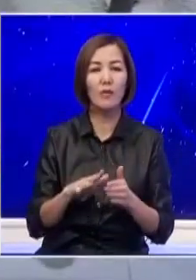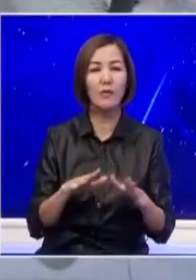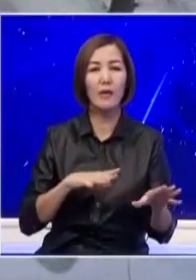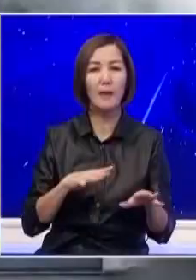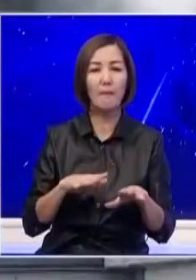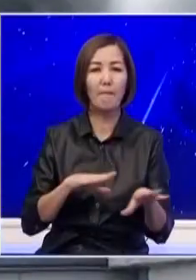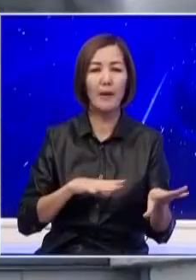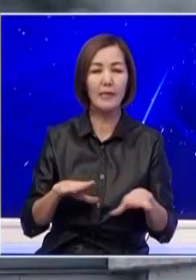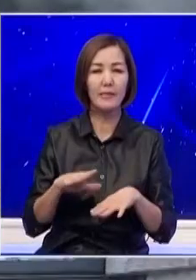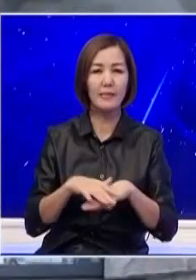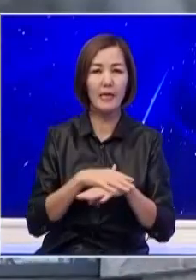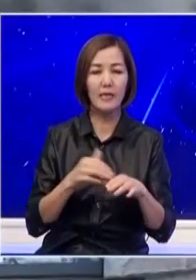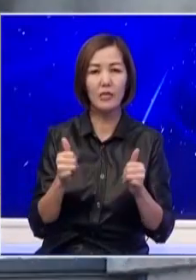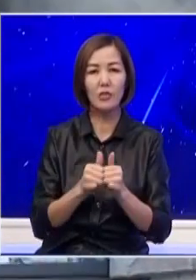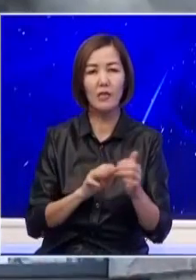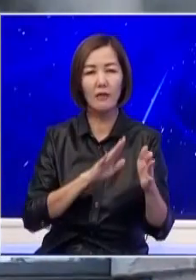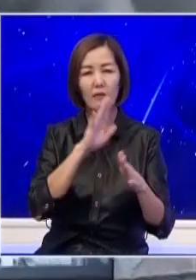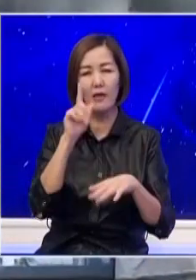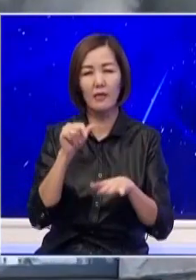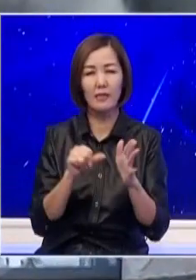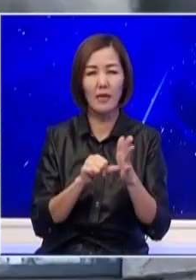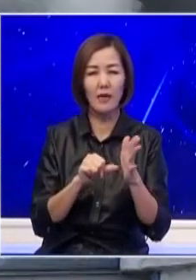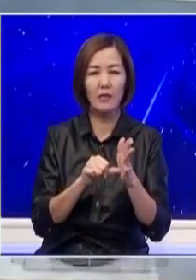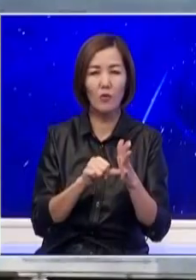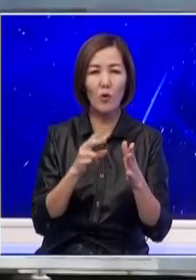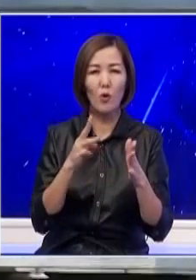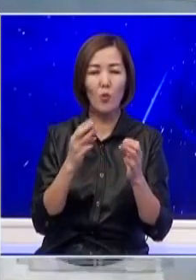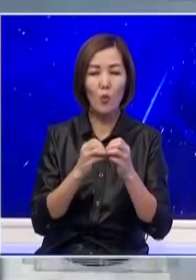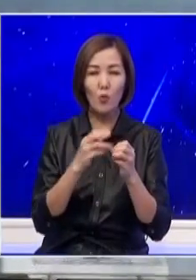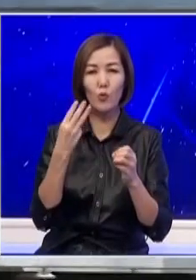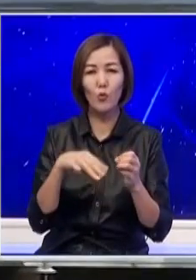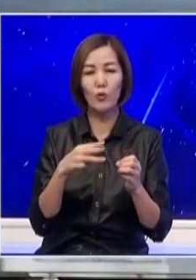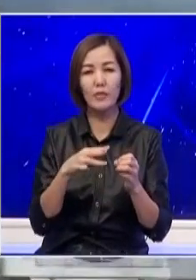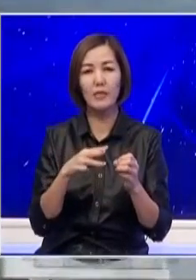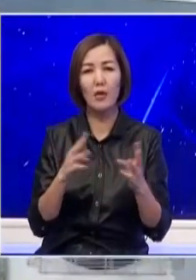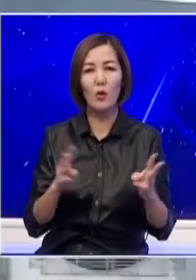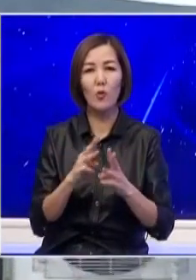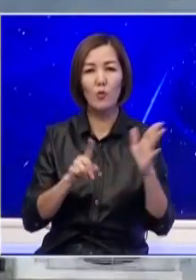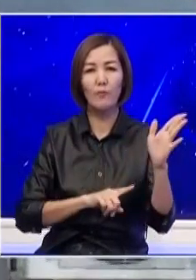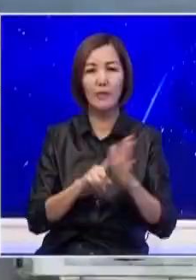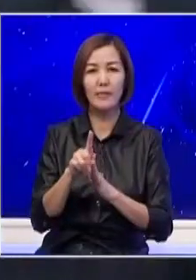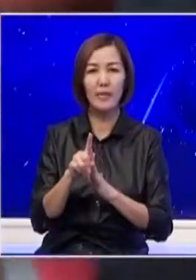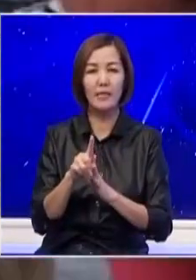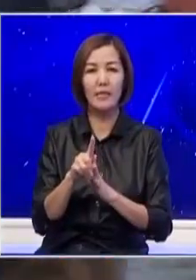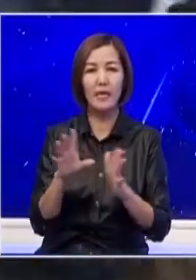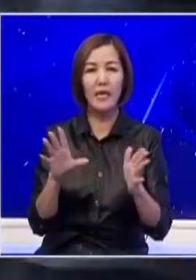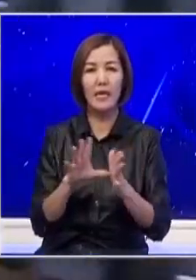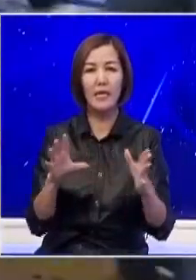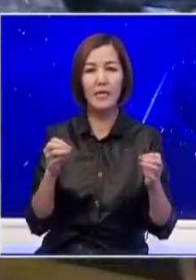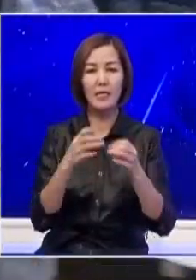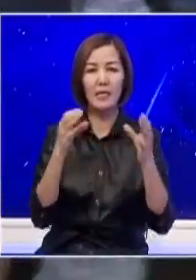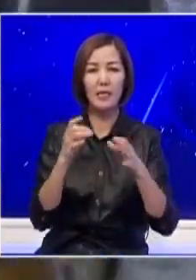базар маңындағы мына дүкеннен таңғы сағат 10:30 шамасында өрт тұтанған. Куәгерлердің айтуынша қызыл жалын электр желісінің